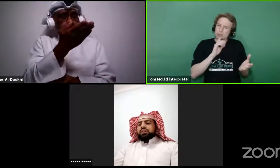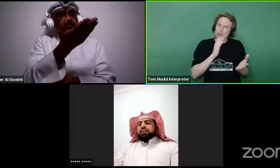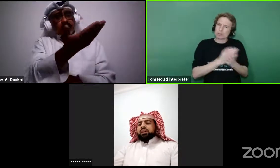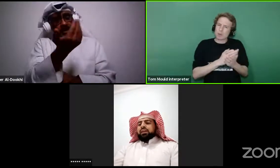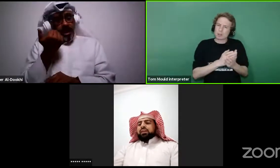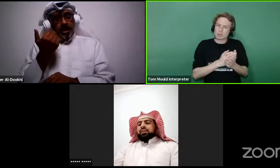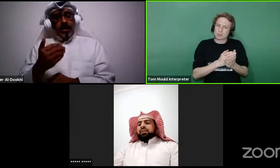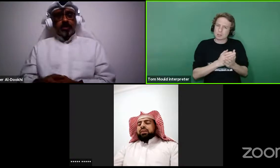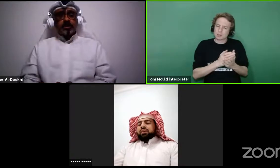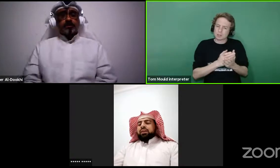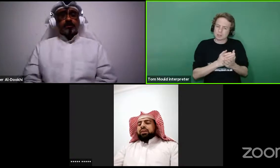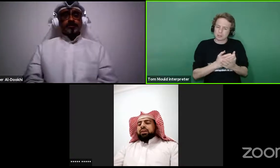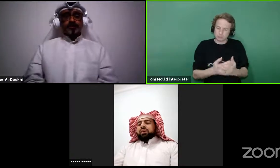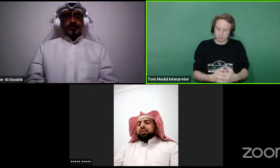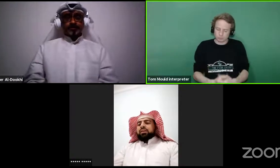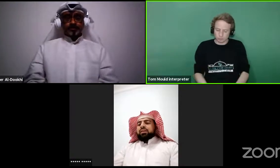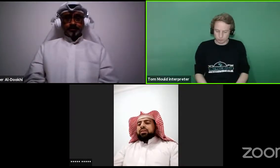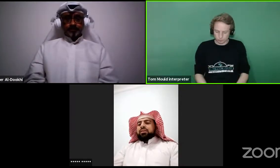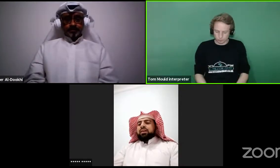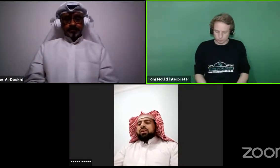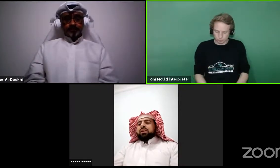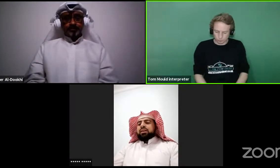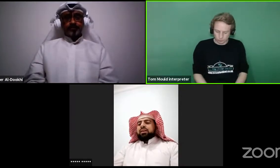قال اجعلني على